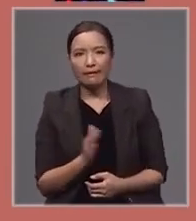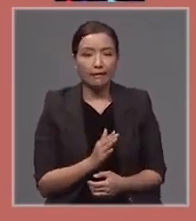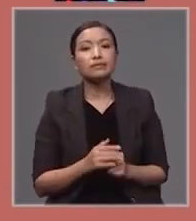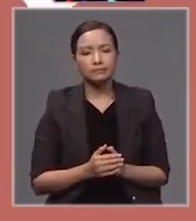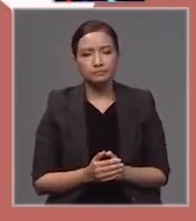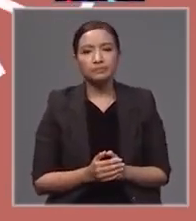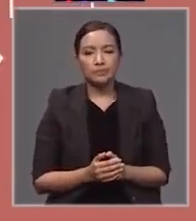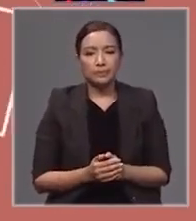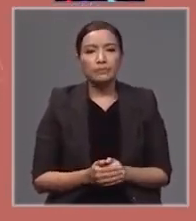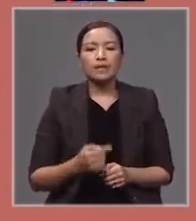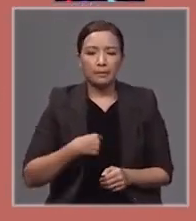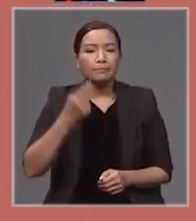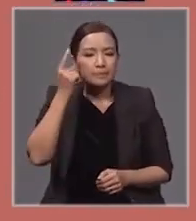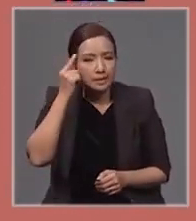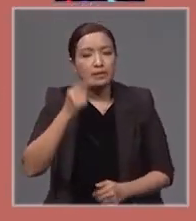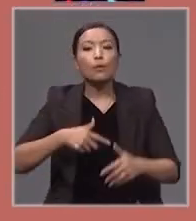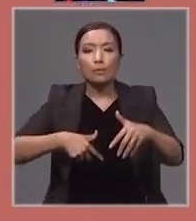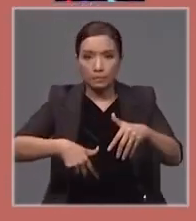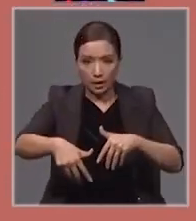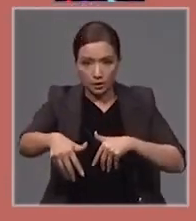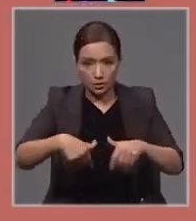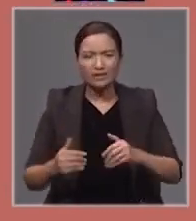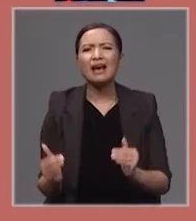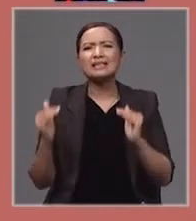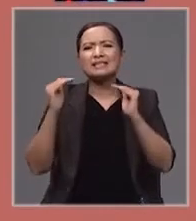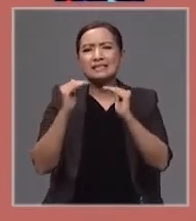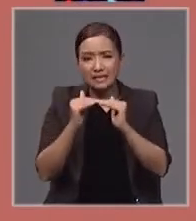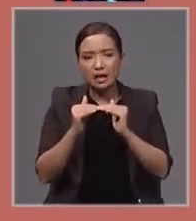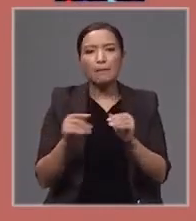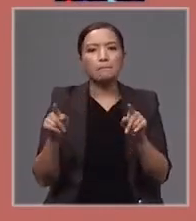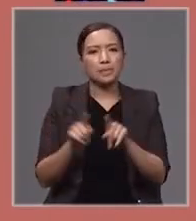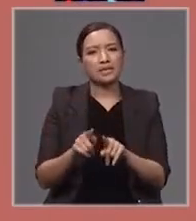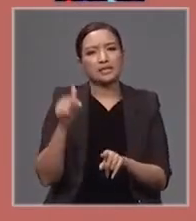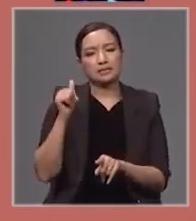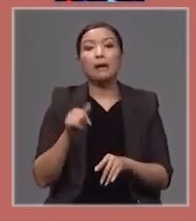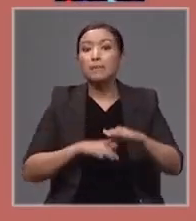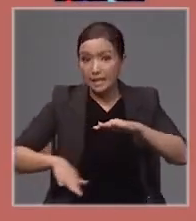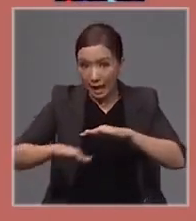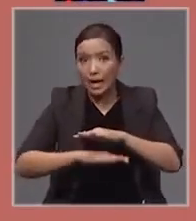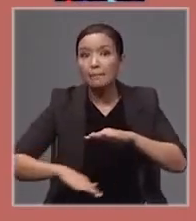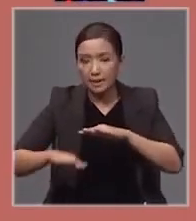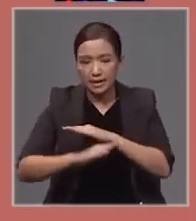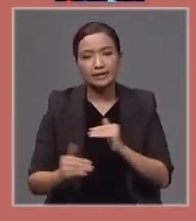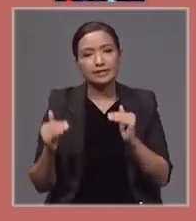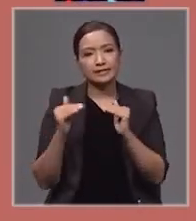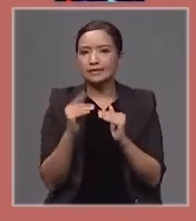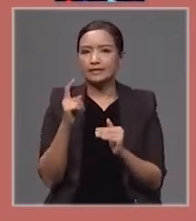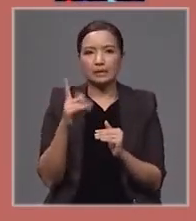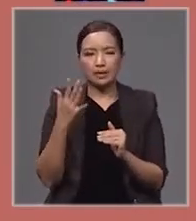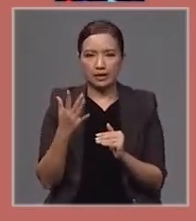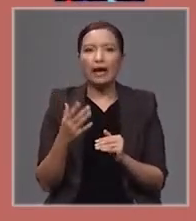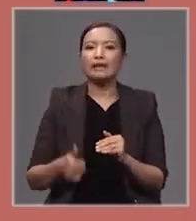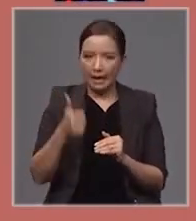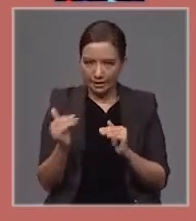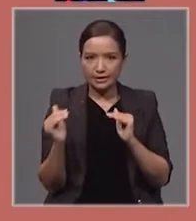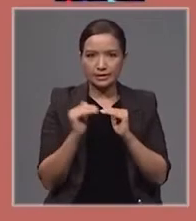าประชาชนจะไม่มีเสียสิทธิ์อะไรเลย นี่พื้นฐานก่อนนะ คือพื้นฐานเลยคือไม่มีมีแต่จะได้มากขึ้นน